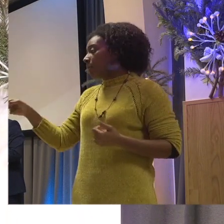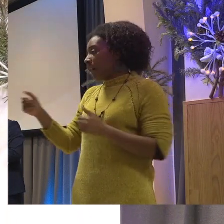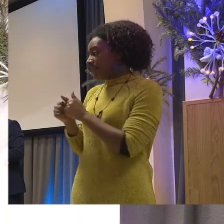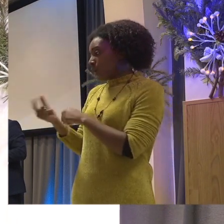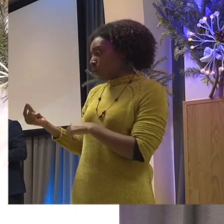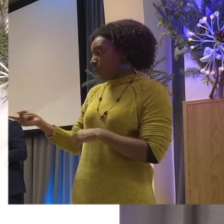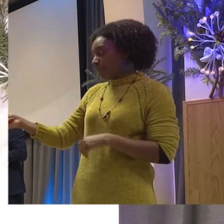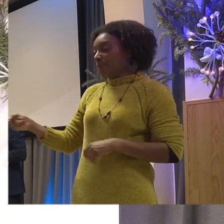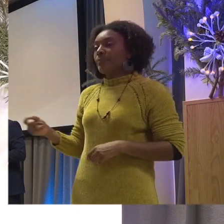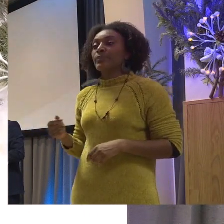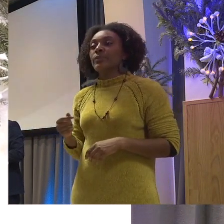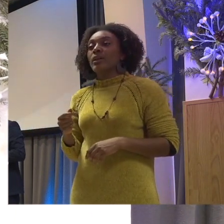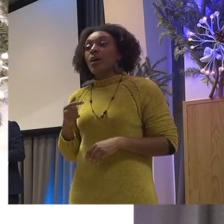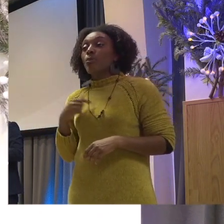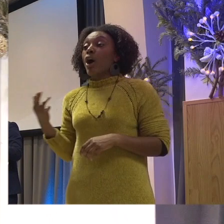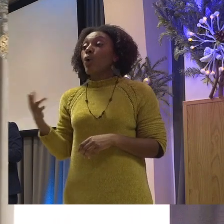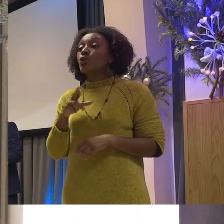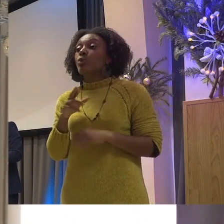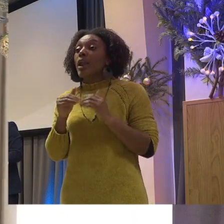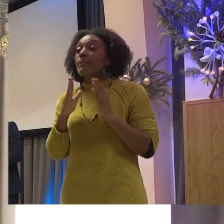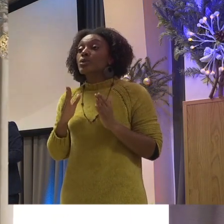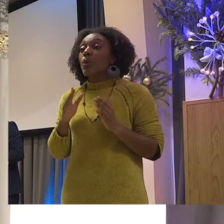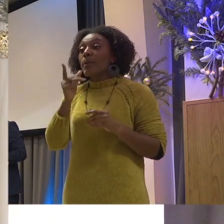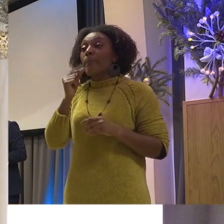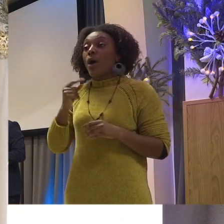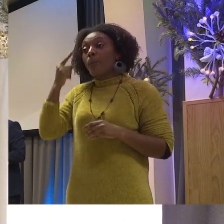moi, mes parents ont eu peur parce qu'ils pensaient que j'étais tombé dans une secte bizarre.